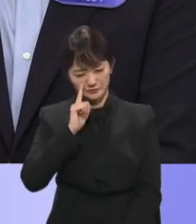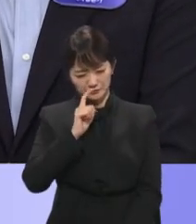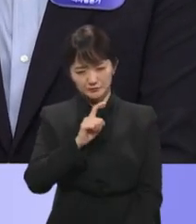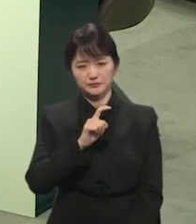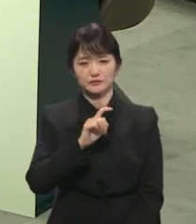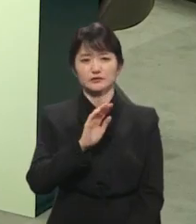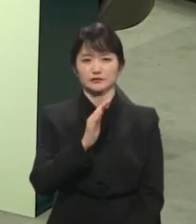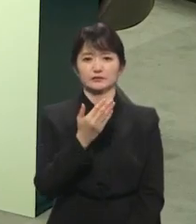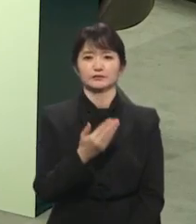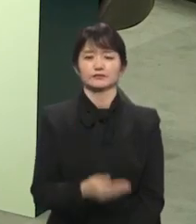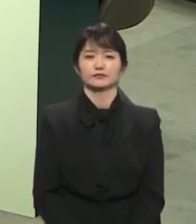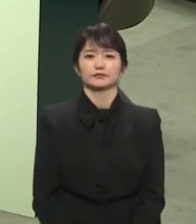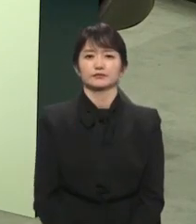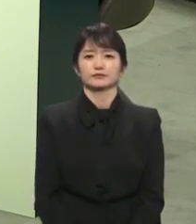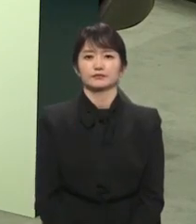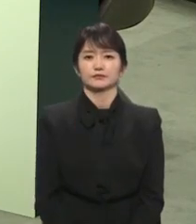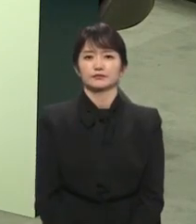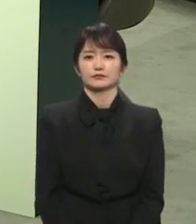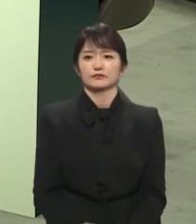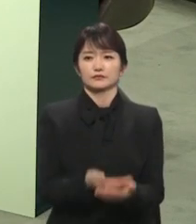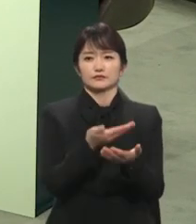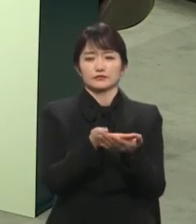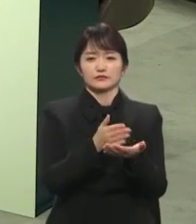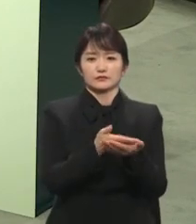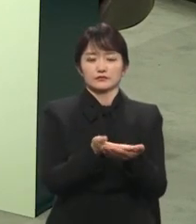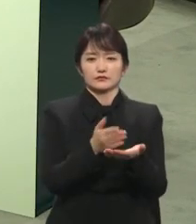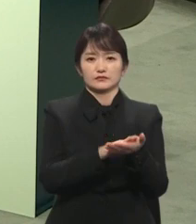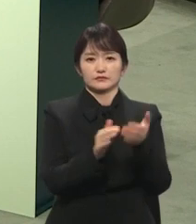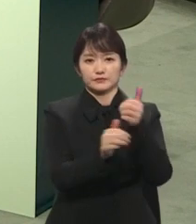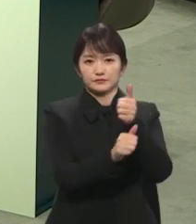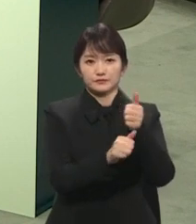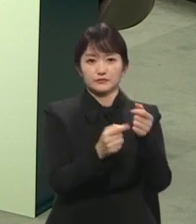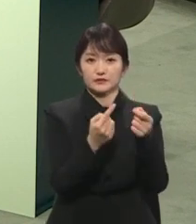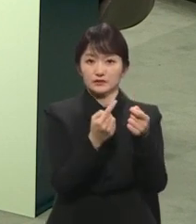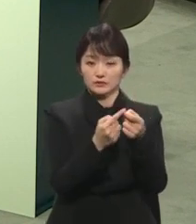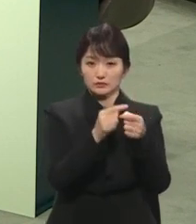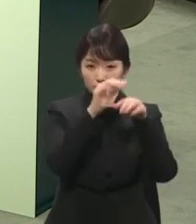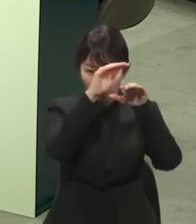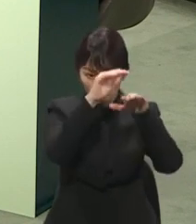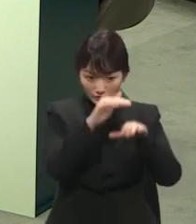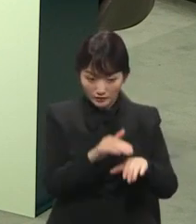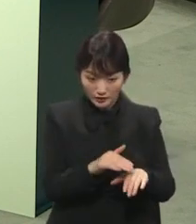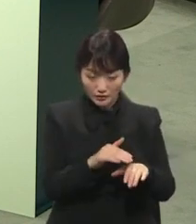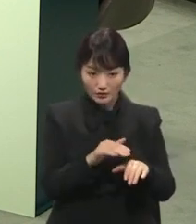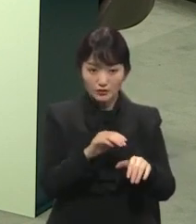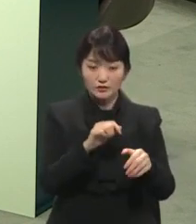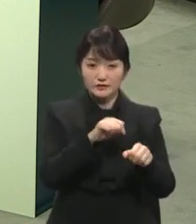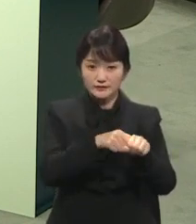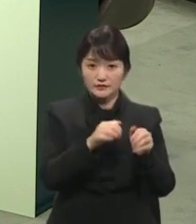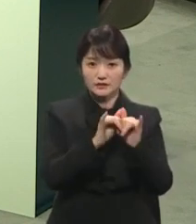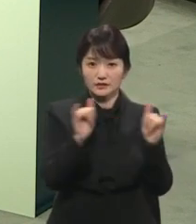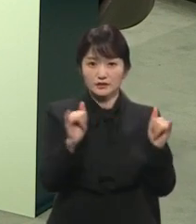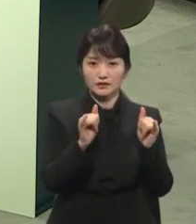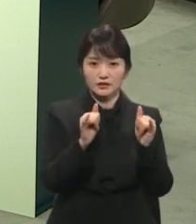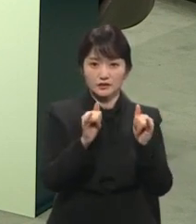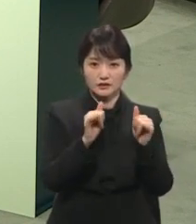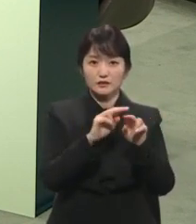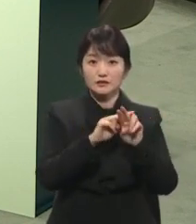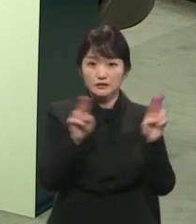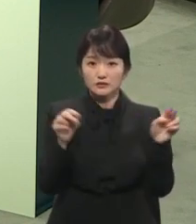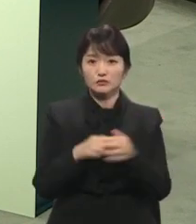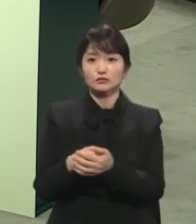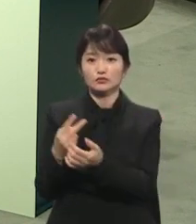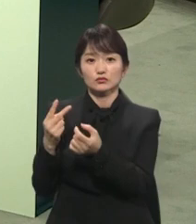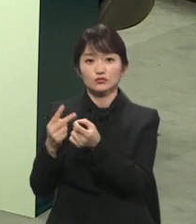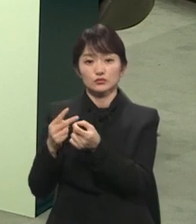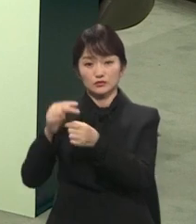알겠습니다 자 혁이가 이제자 1권으로 지금면 얘기했고 벌써 2호 안건지 준비 중이라고 합니다 자 지금